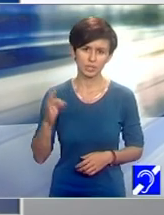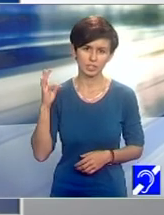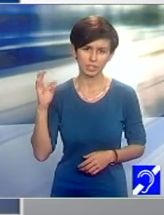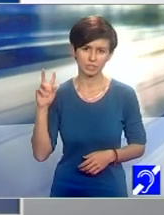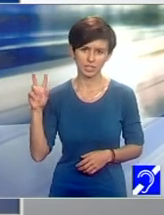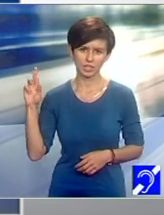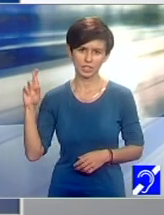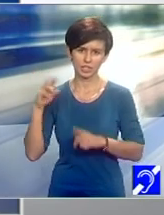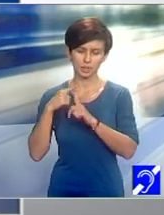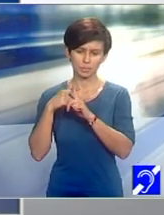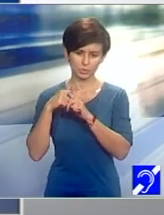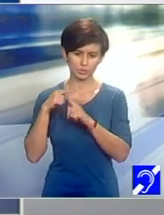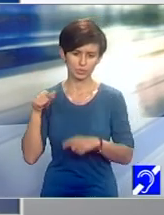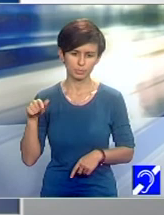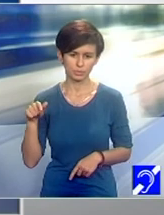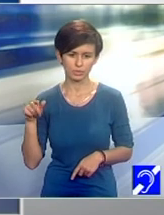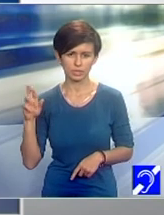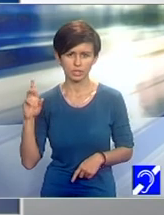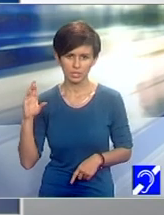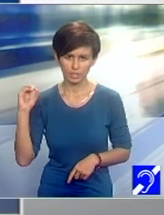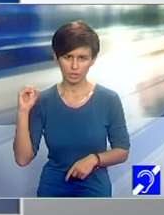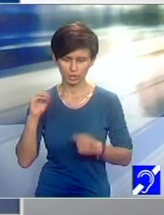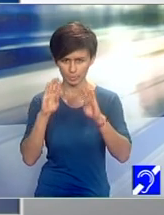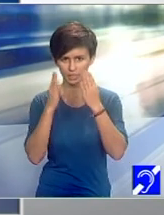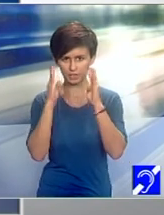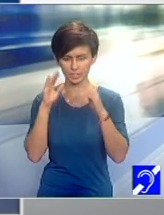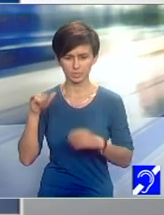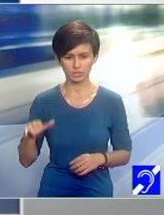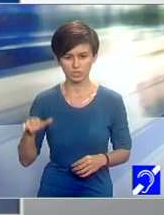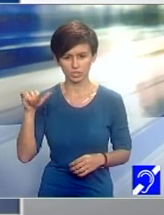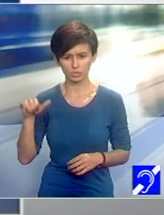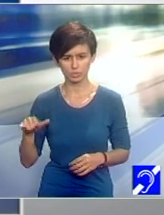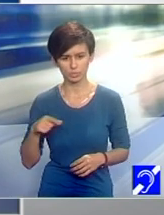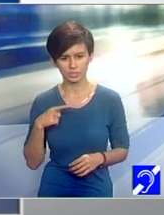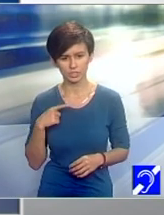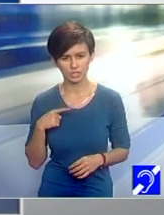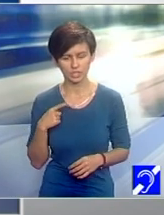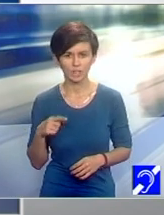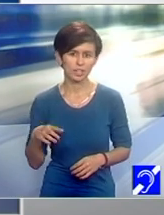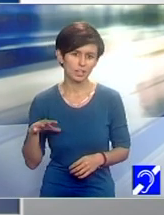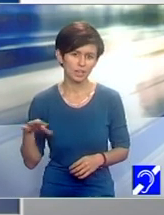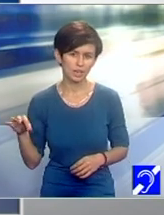române, tvrplus.ro, iar pe pagina noastră de Facebook și canalul YouTube al emisiunii puteți găsi